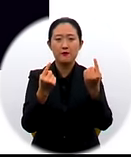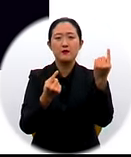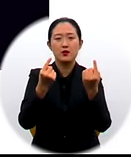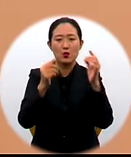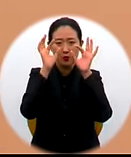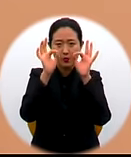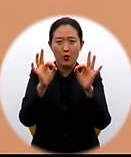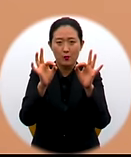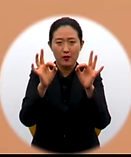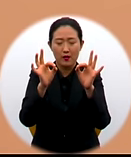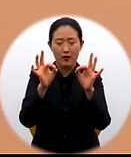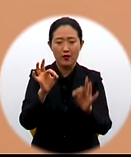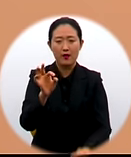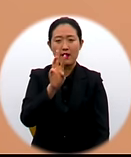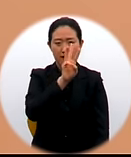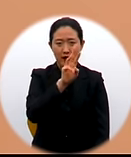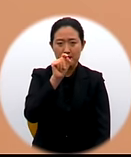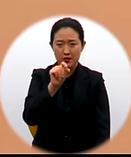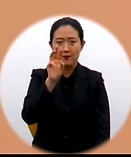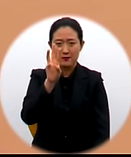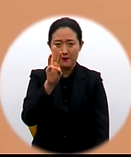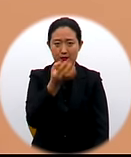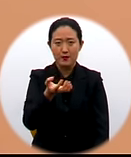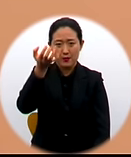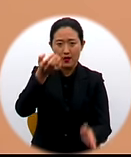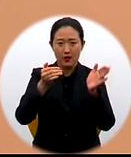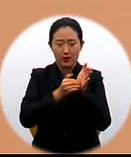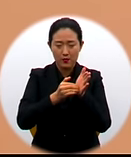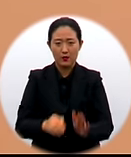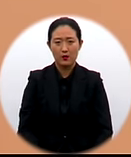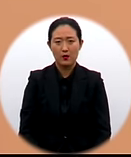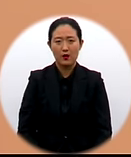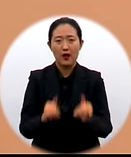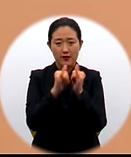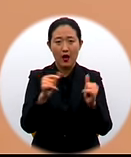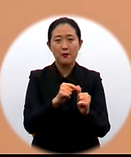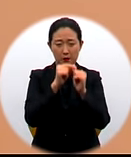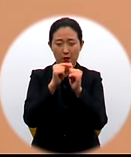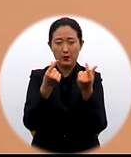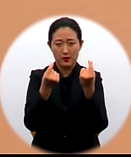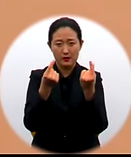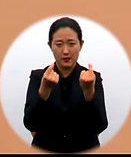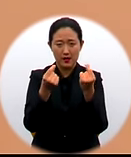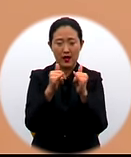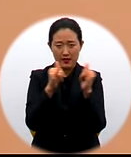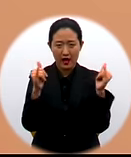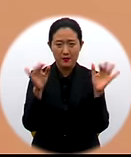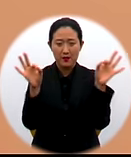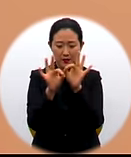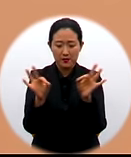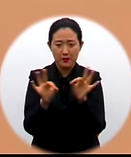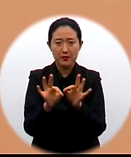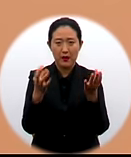증가를 했고요. 또 채용 시장에서도 마찬가지입니다. 이렇게 이직이 빈번해지고 사람들의 이동이 많아지다 보니까 기업들은